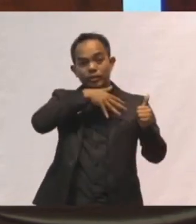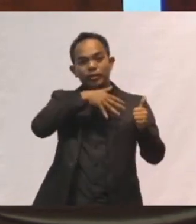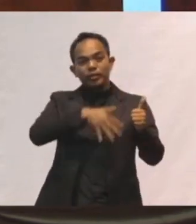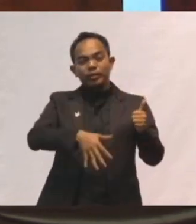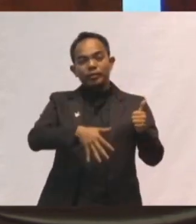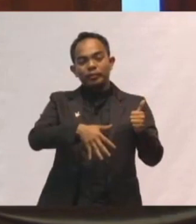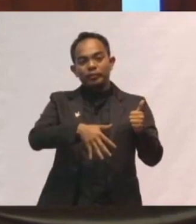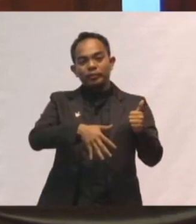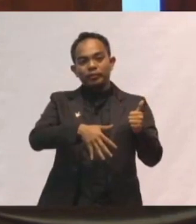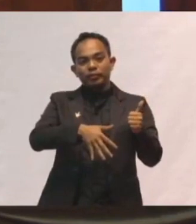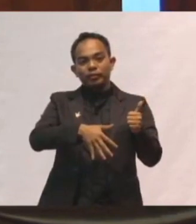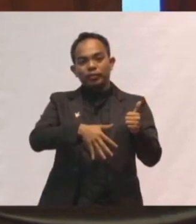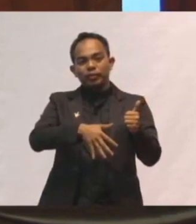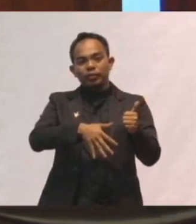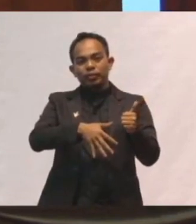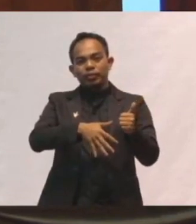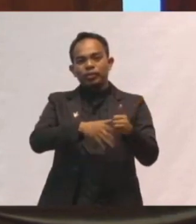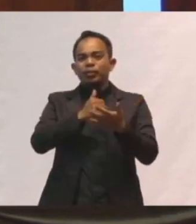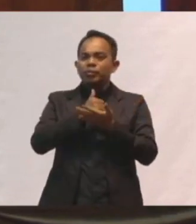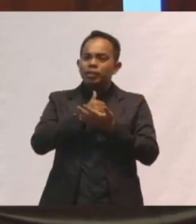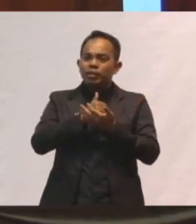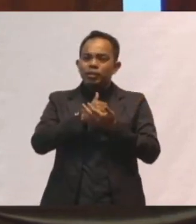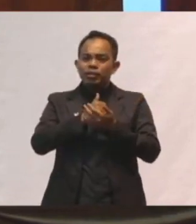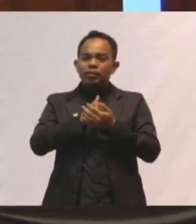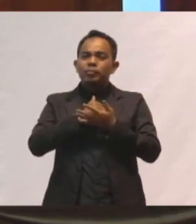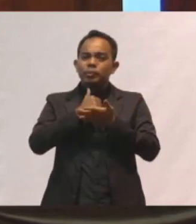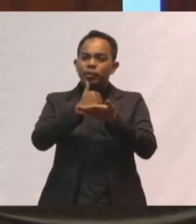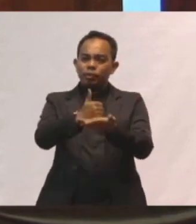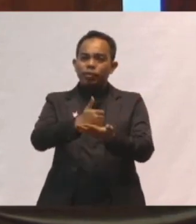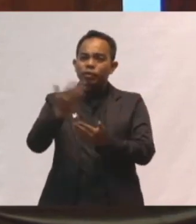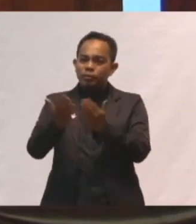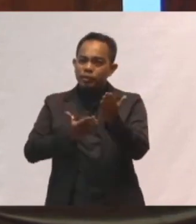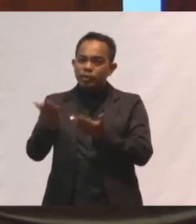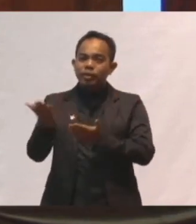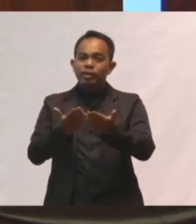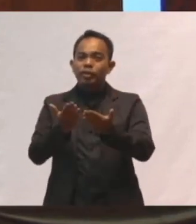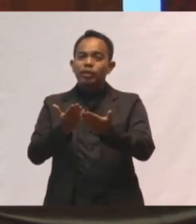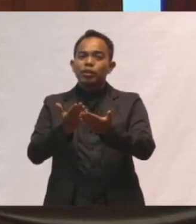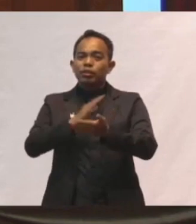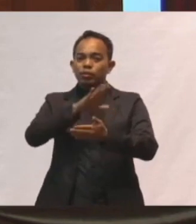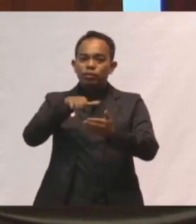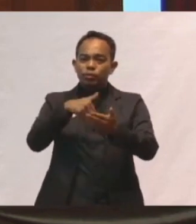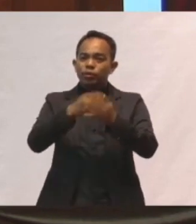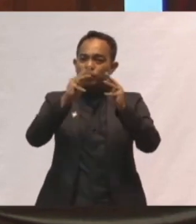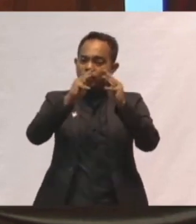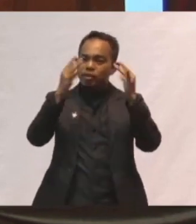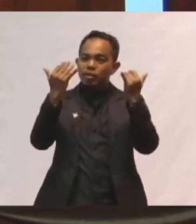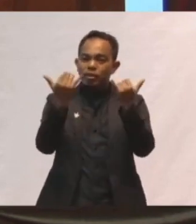wasallam yang menyantuni seluruh lapisan masyarakat,